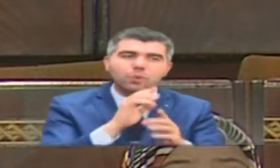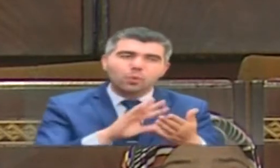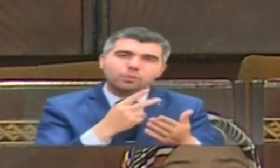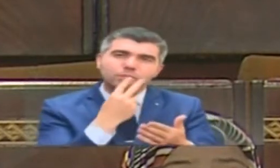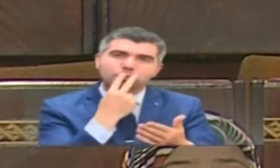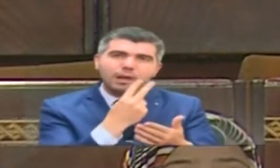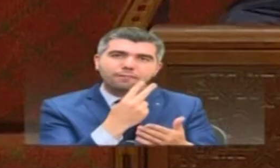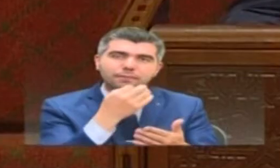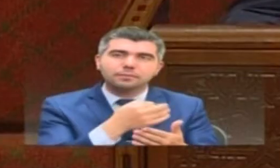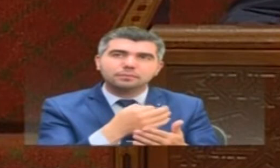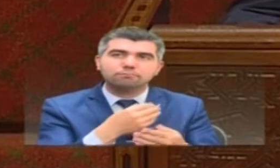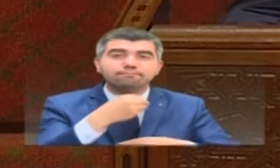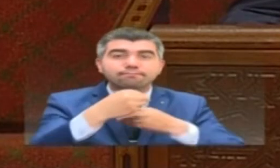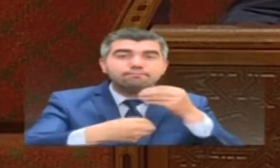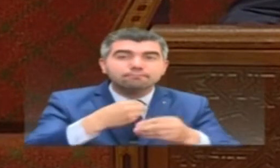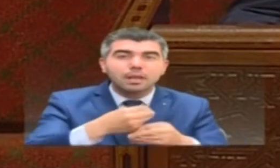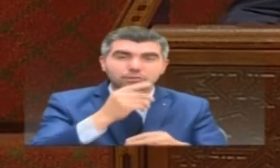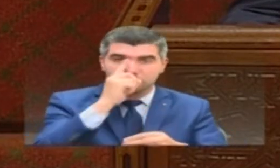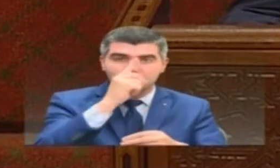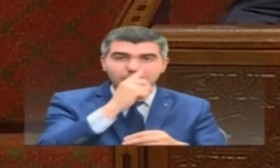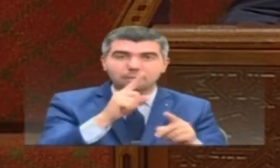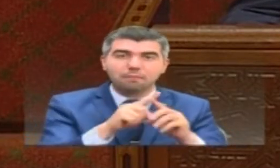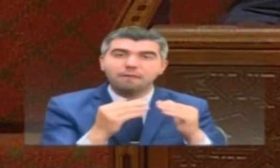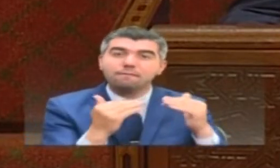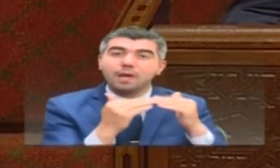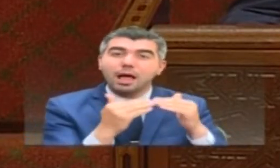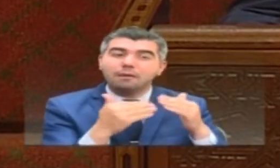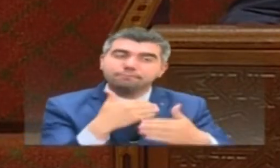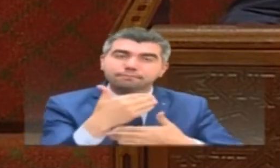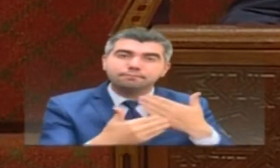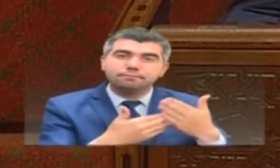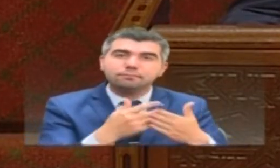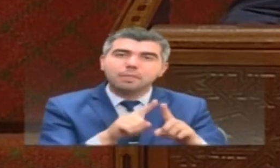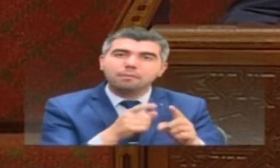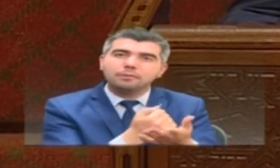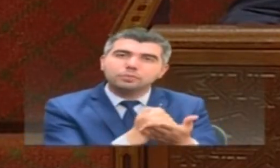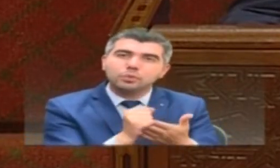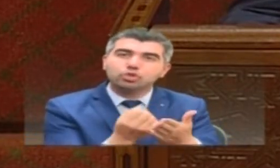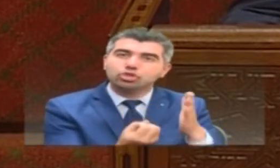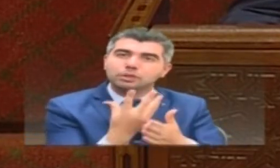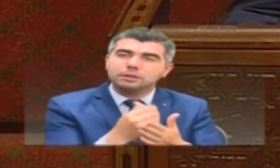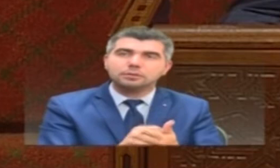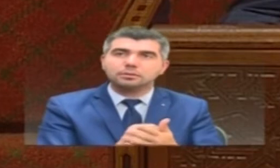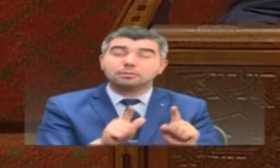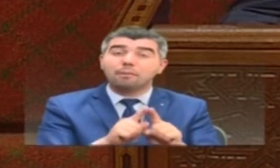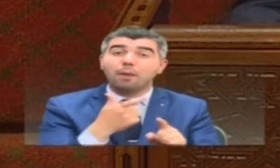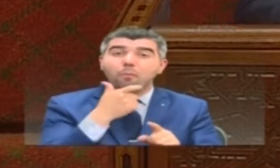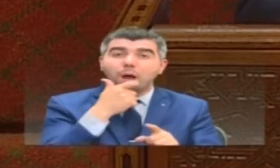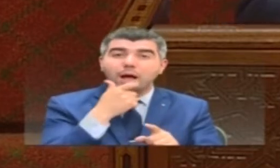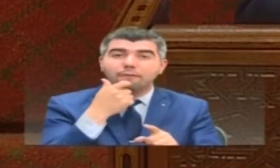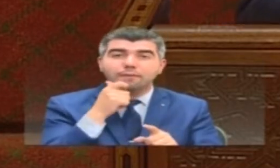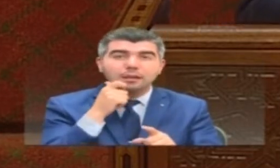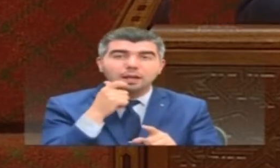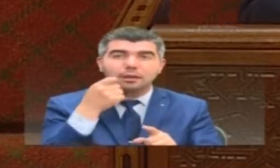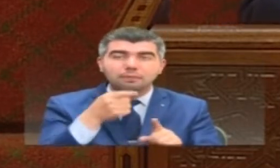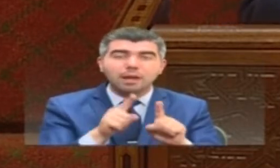واللي يجب تجاوزها. كذلك السيد الوزير في هذه القضية العقارات والتحفيظ ديالها، التفكير مع